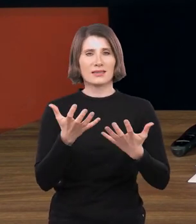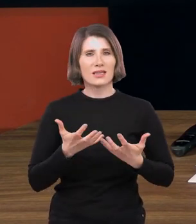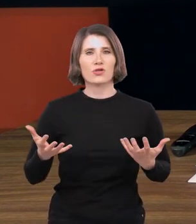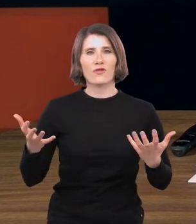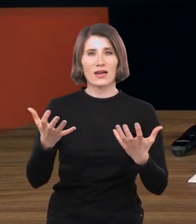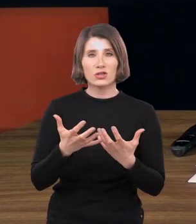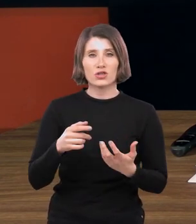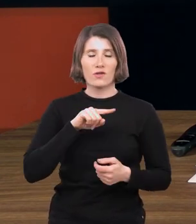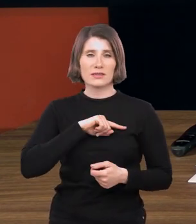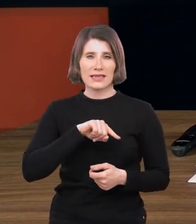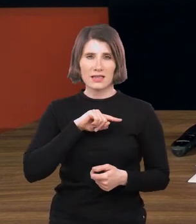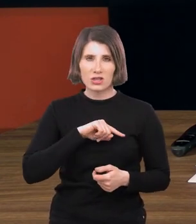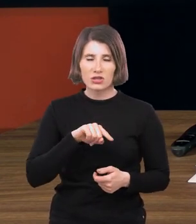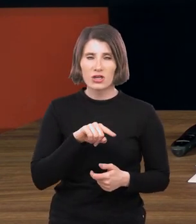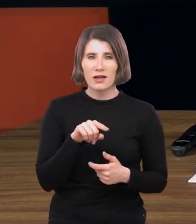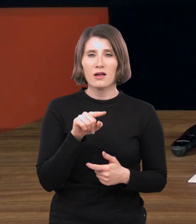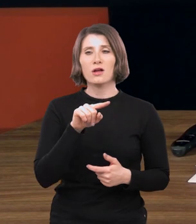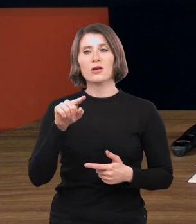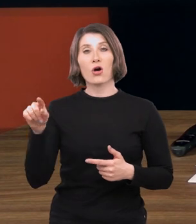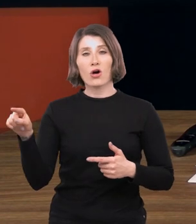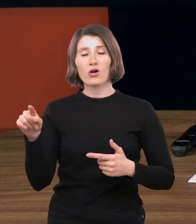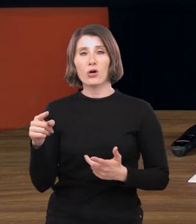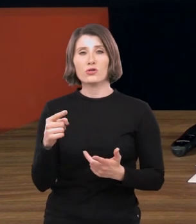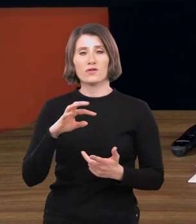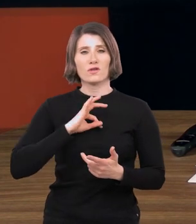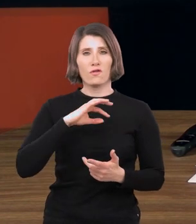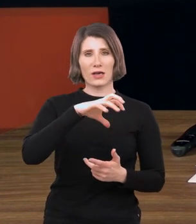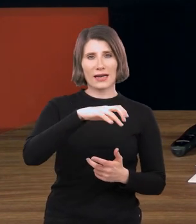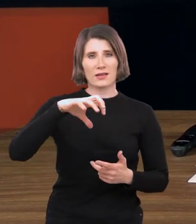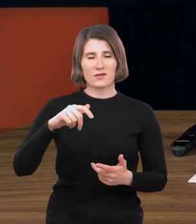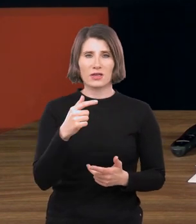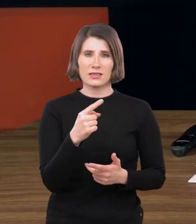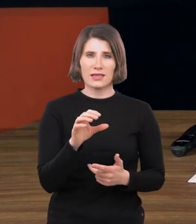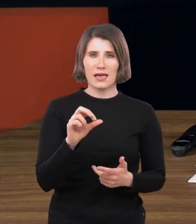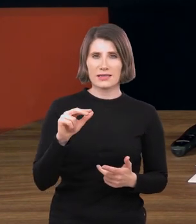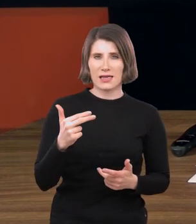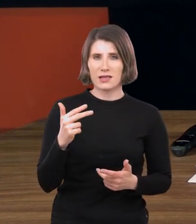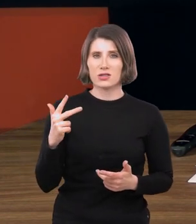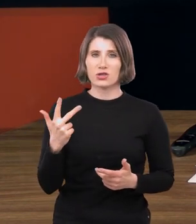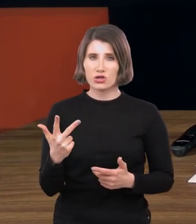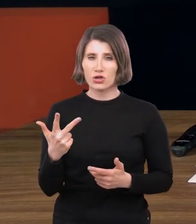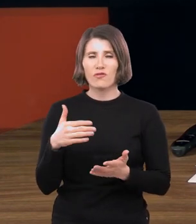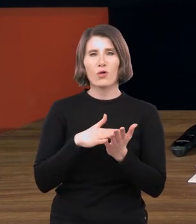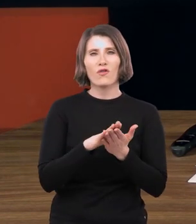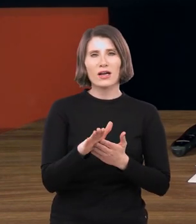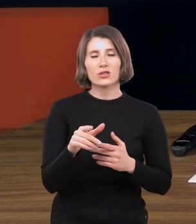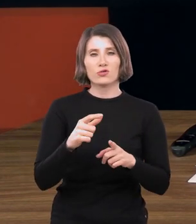Amerykańskiego Towarzystwa Psychiatrycznego, które w swojej klasyfikacji DSM-3 wprowadziło